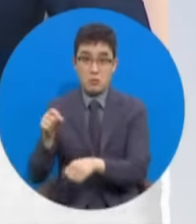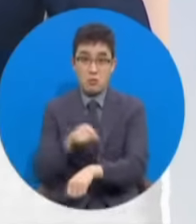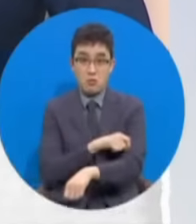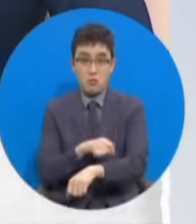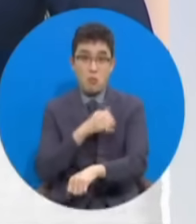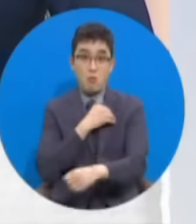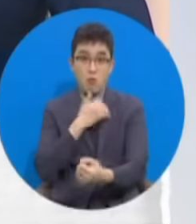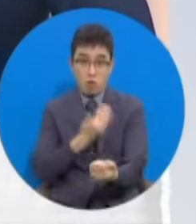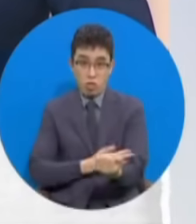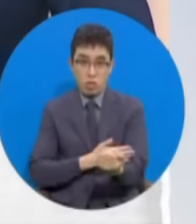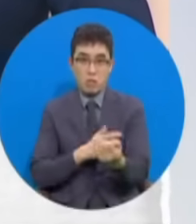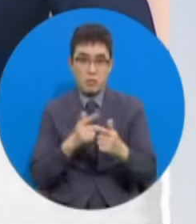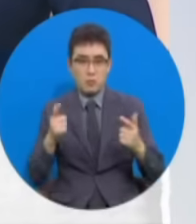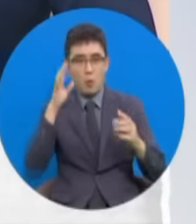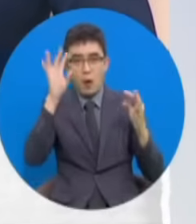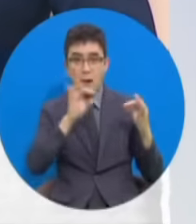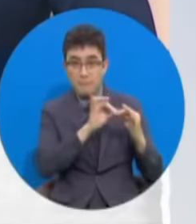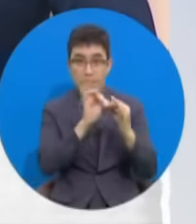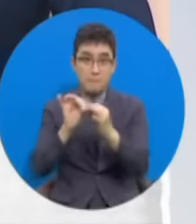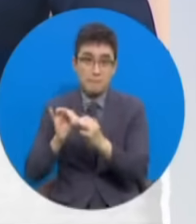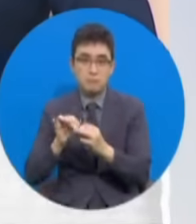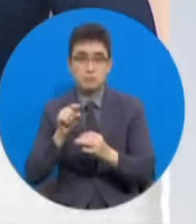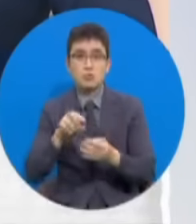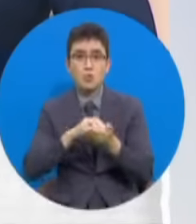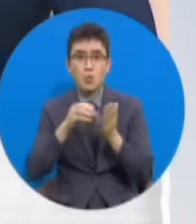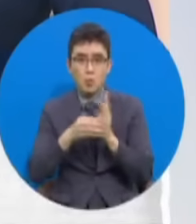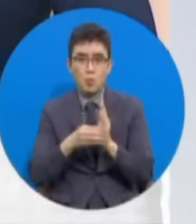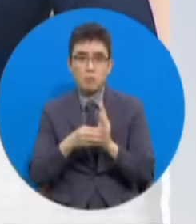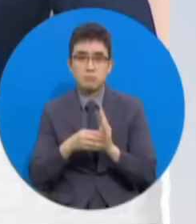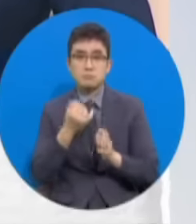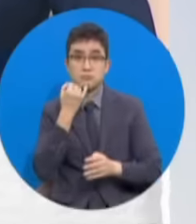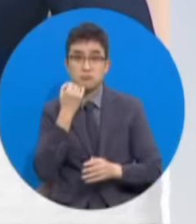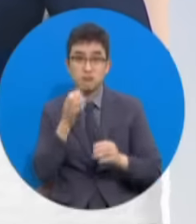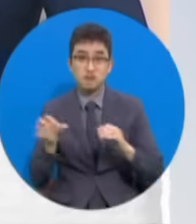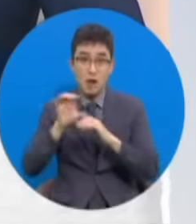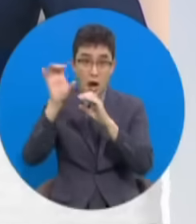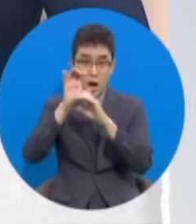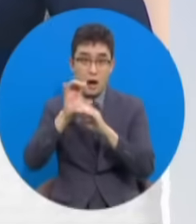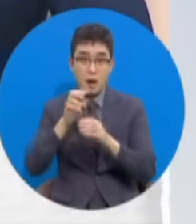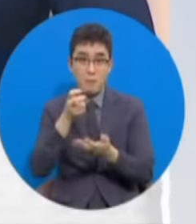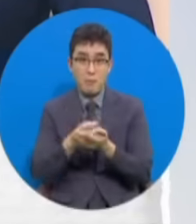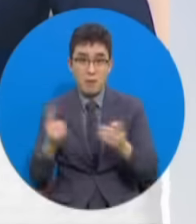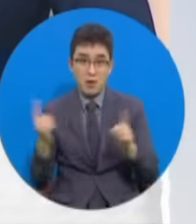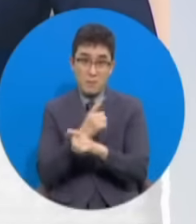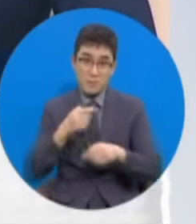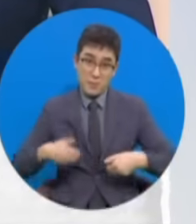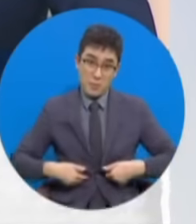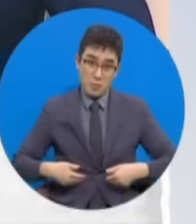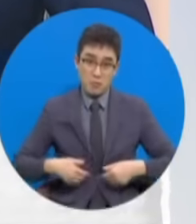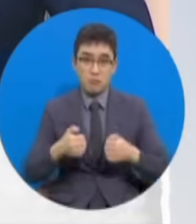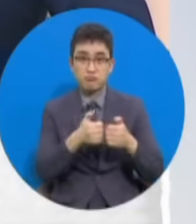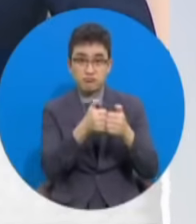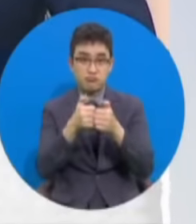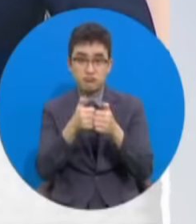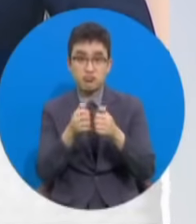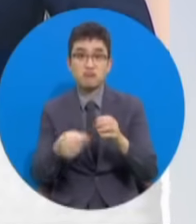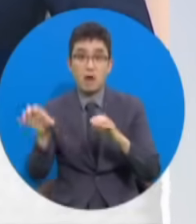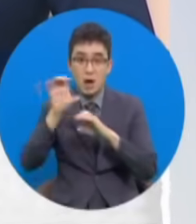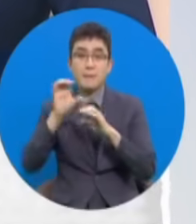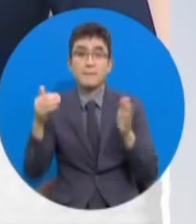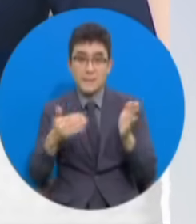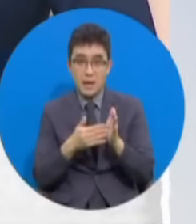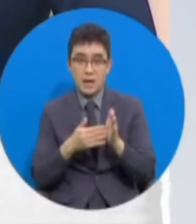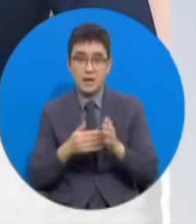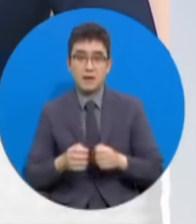모두가 이루어졌다. 이 정도 하면 되지 않느냐. 여기에서 법률적인 추가 개정이 필요한가에 대한 논의를 추가적으로